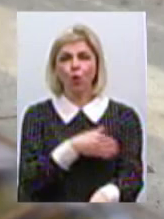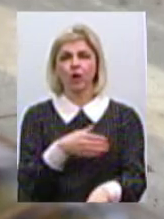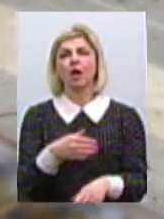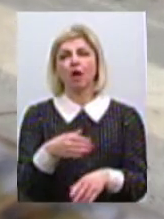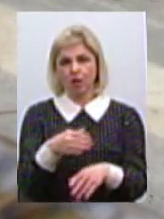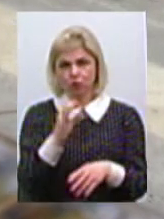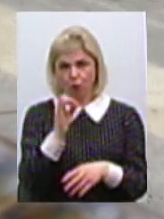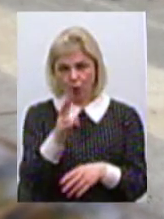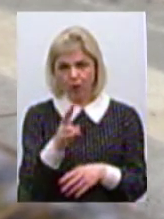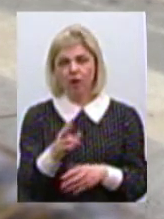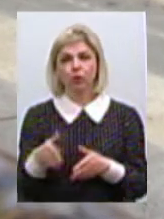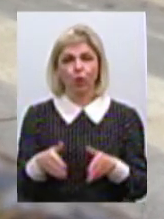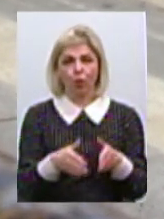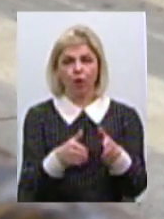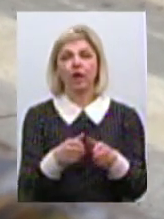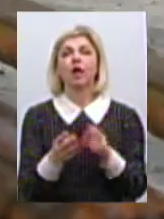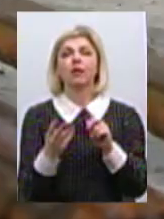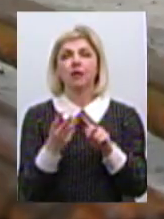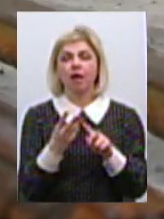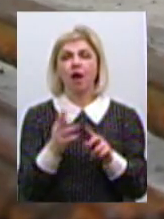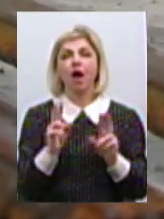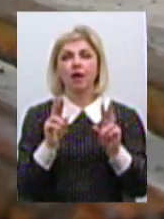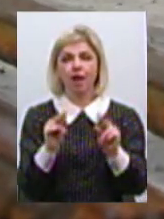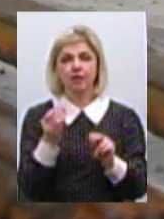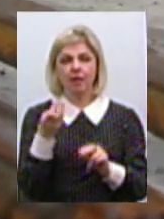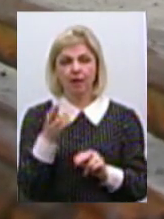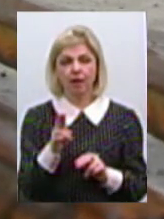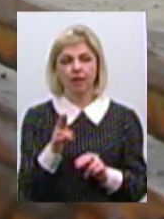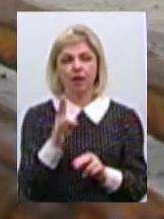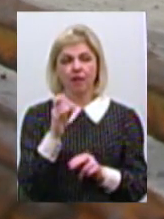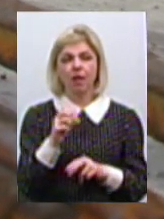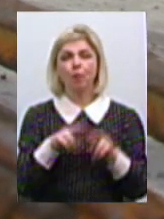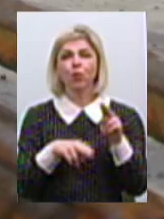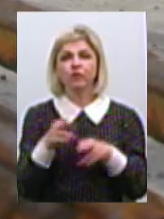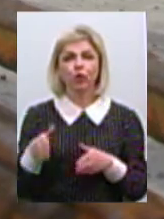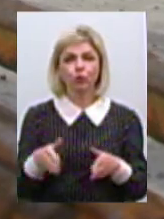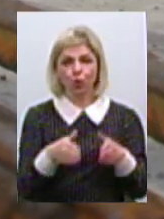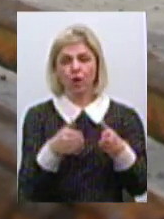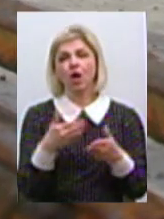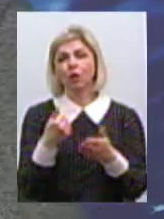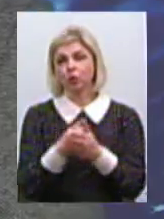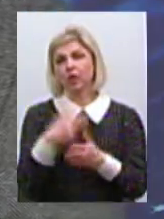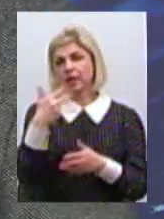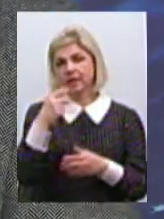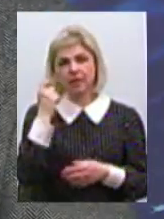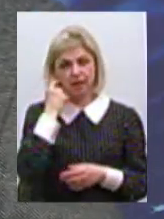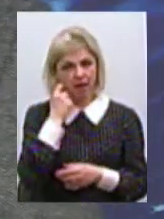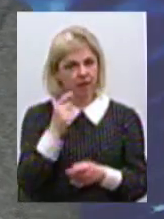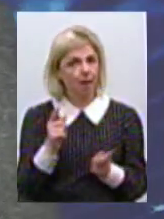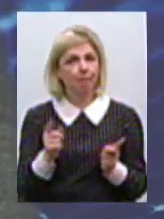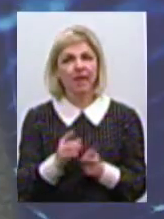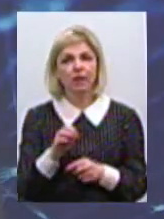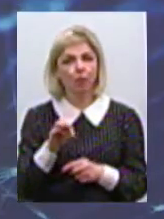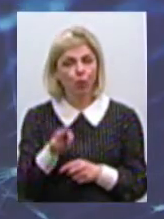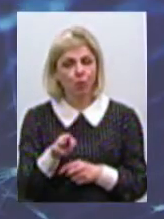дороги, а також гарантія на будівництво дороги – це 10 років мінімум. І, як